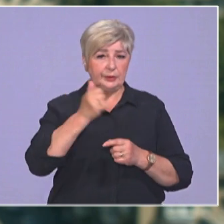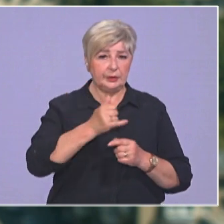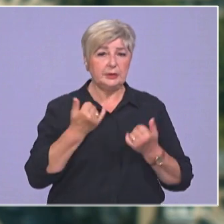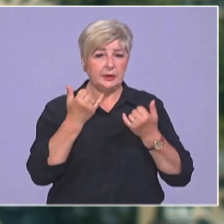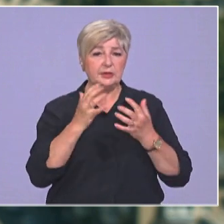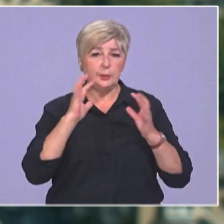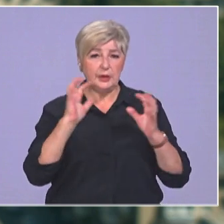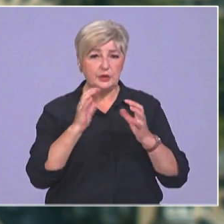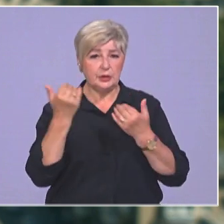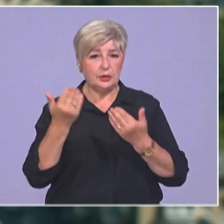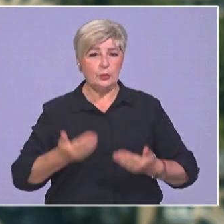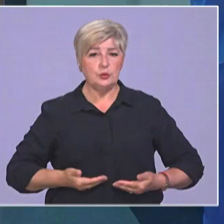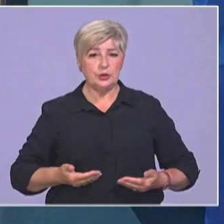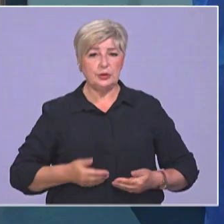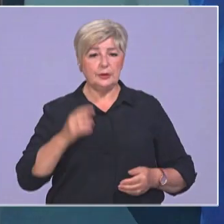життя.